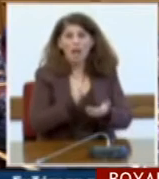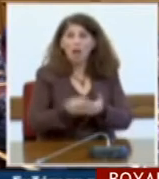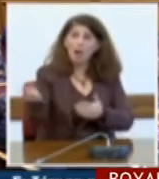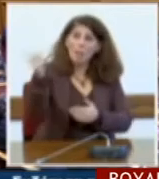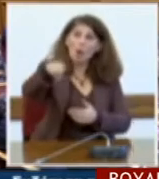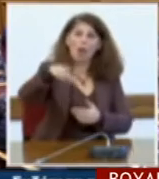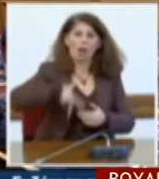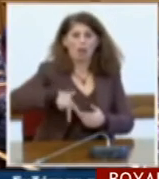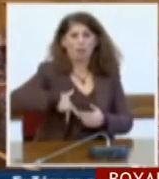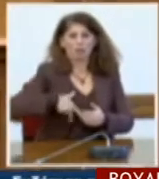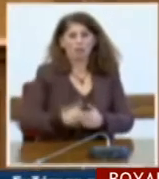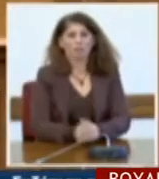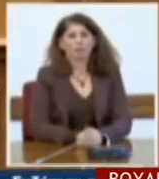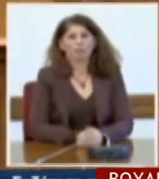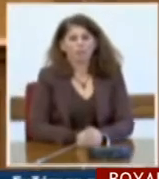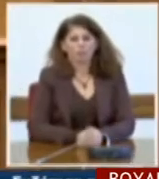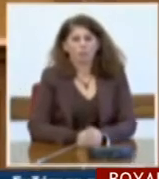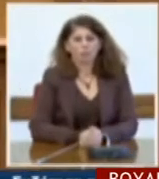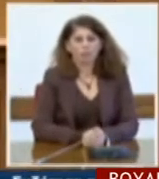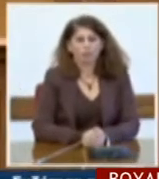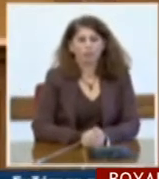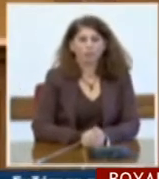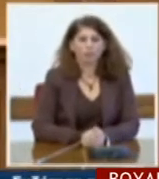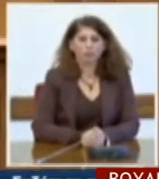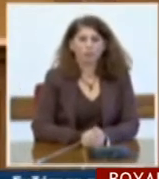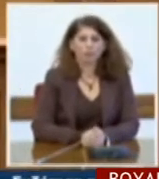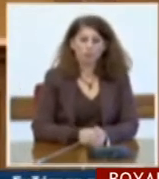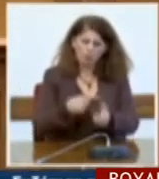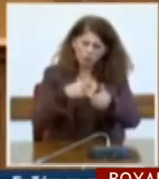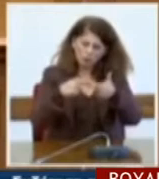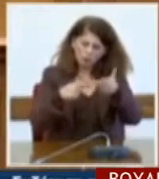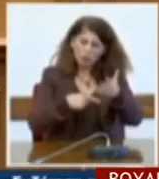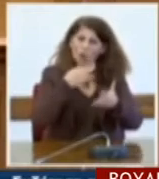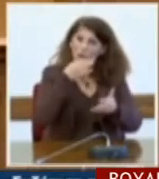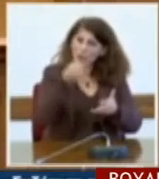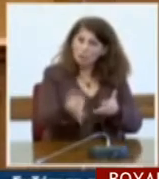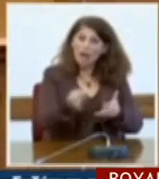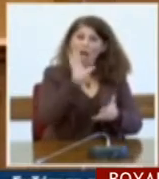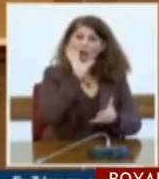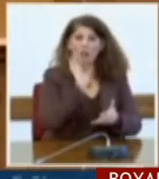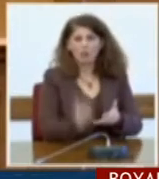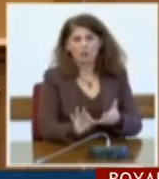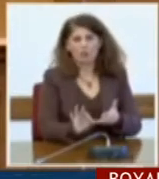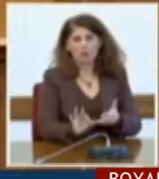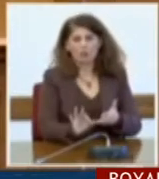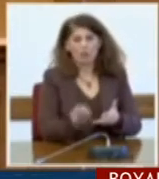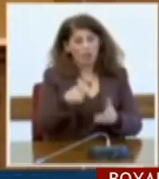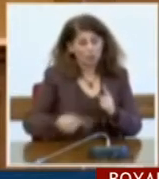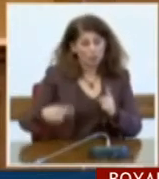Αυτές λοιπόν οι αλήθειες συμπληρώνονται από μία ακόμα, την